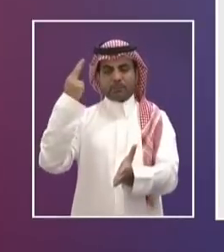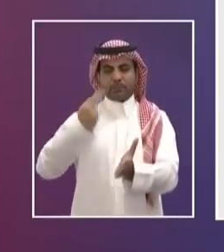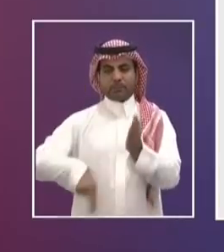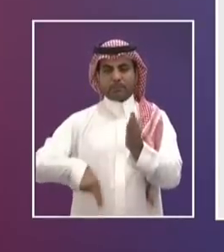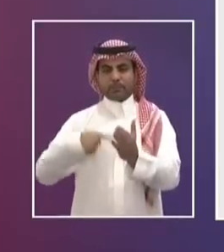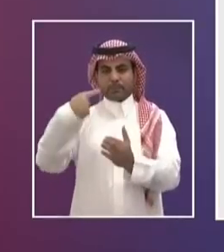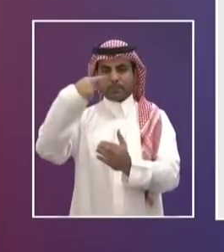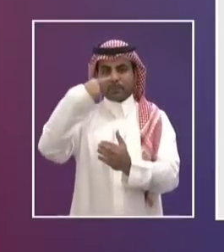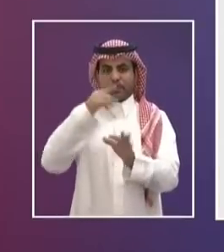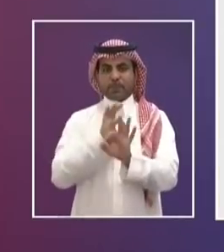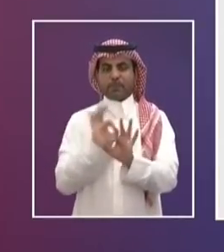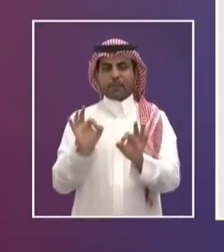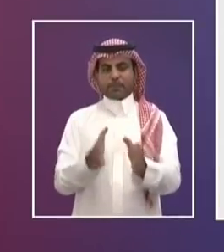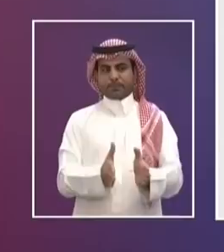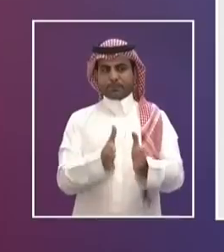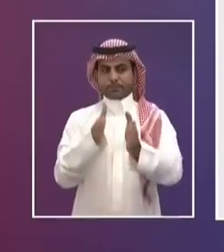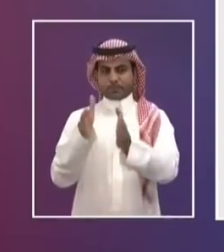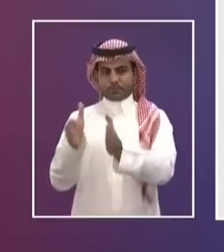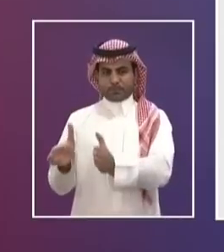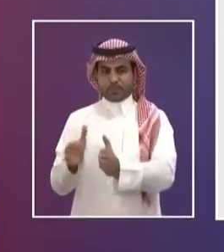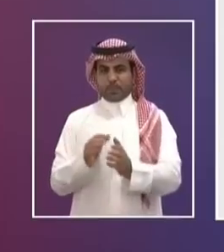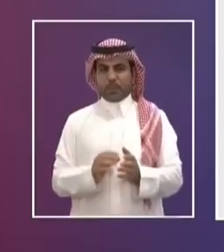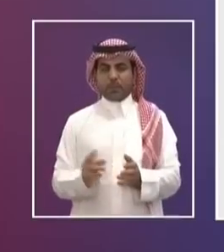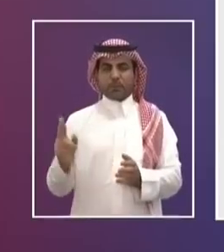والتشخيص استنادا عليها.